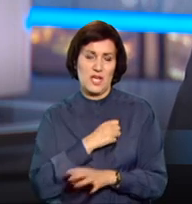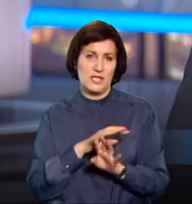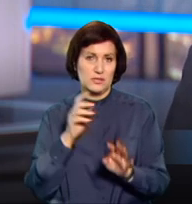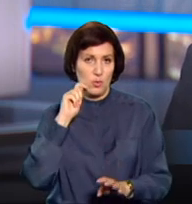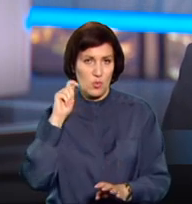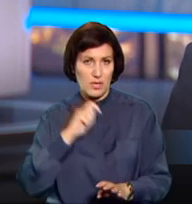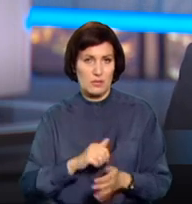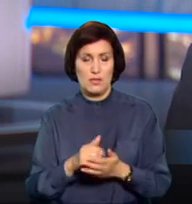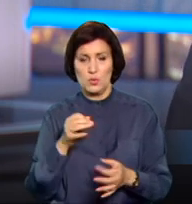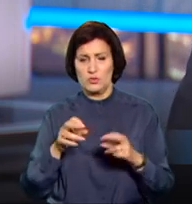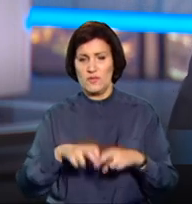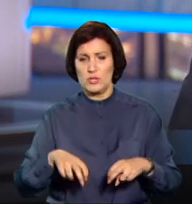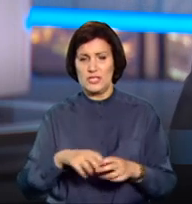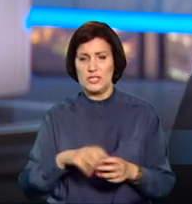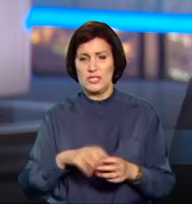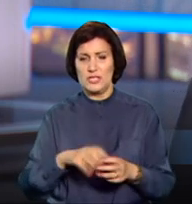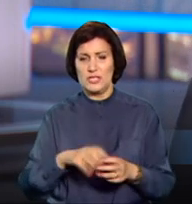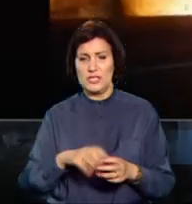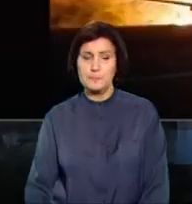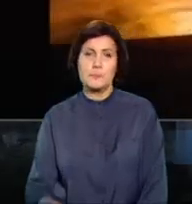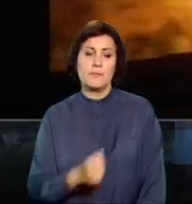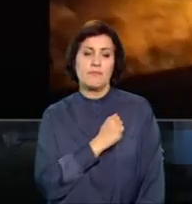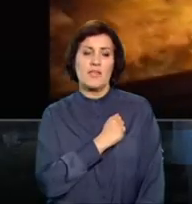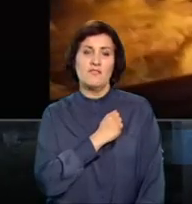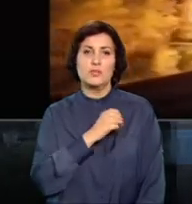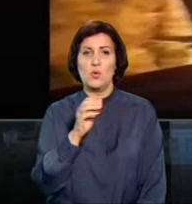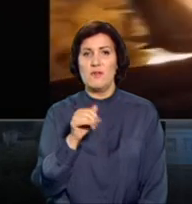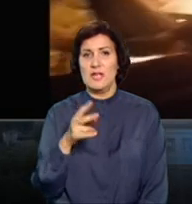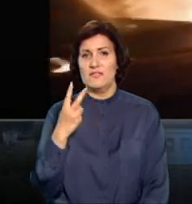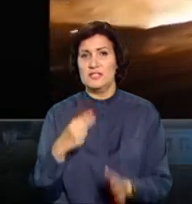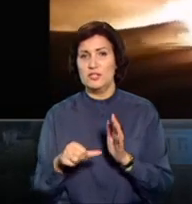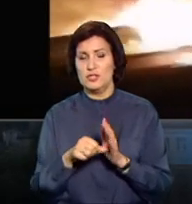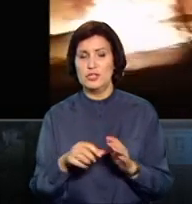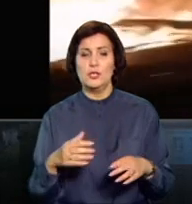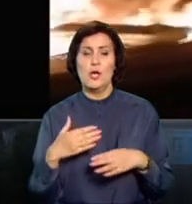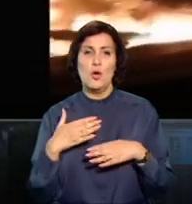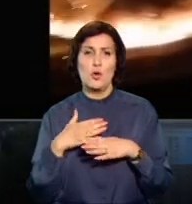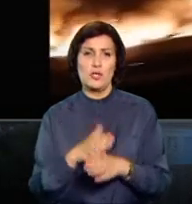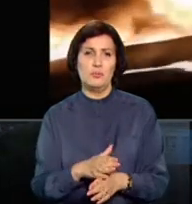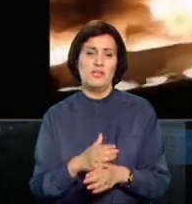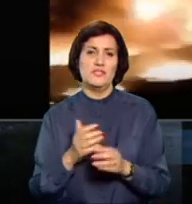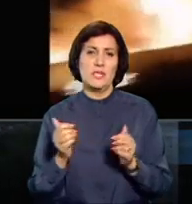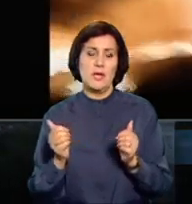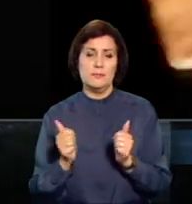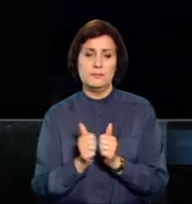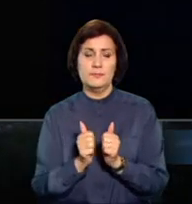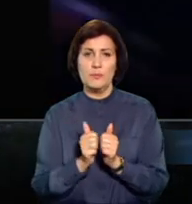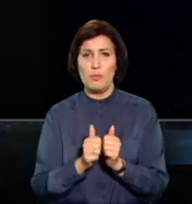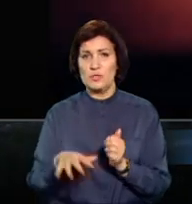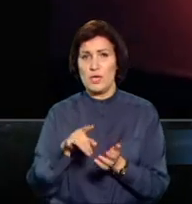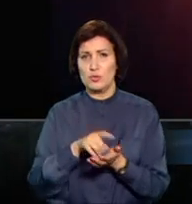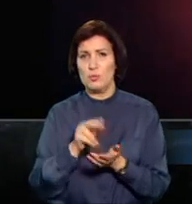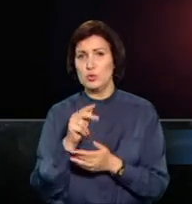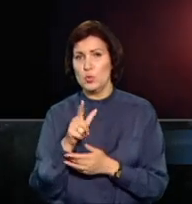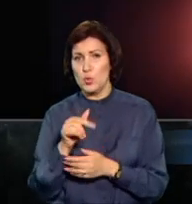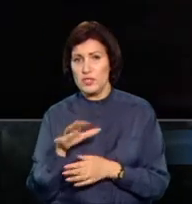Досудове розслідування триває. Військовий Ан-26 розбився 25 вересня поблизу аеродрому Чугуїв на Харківщині під час